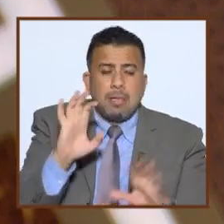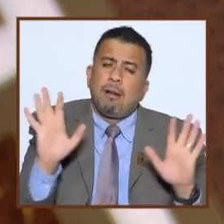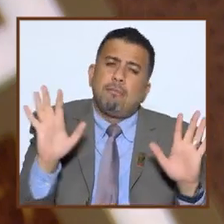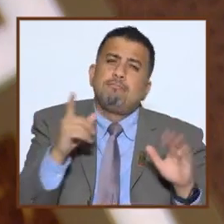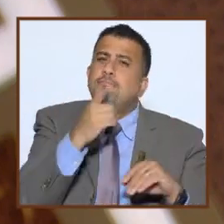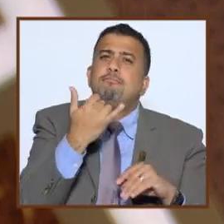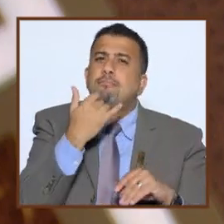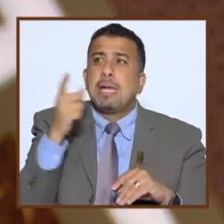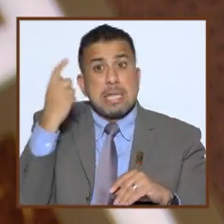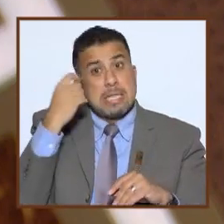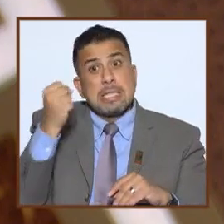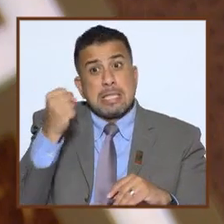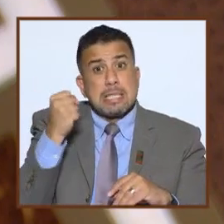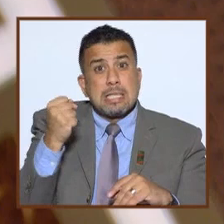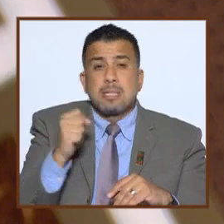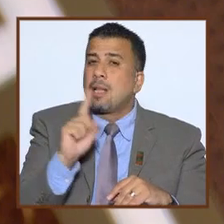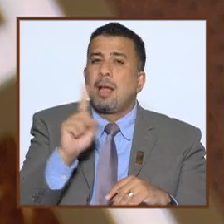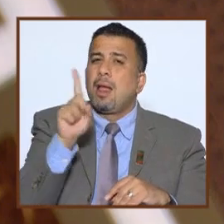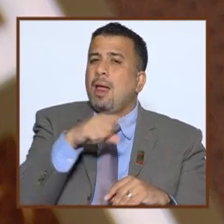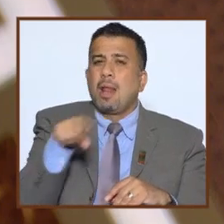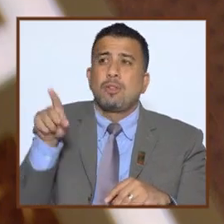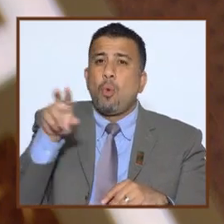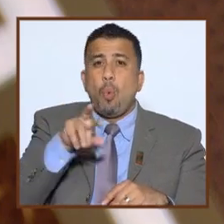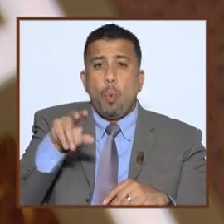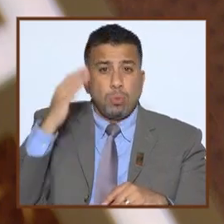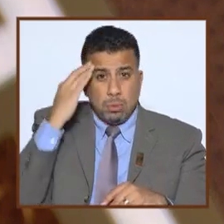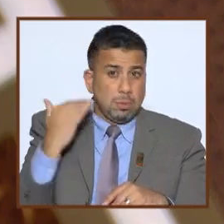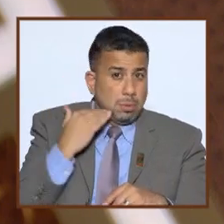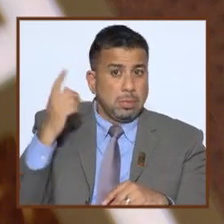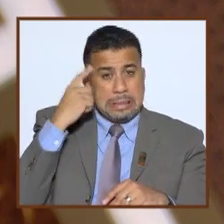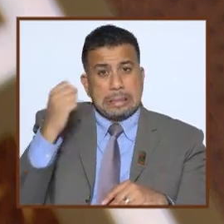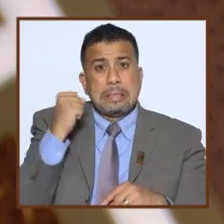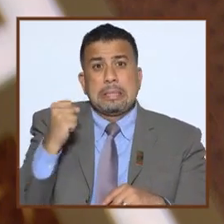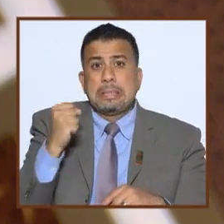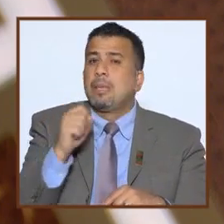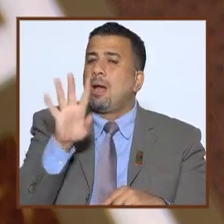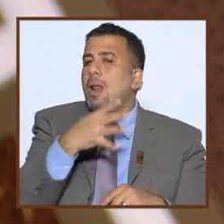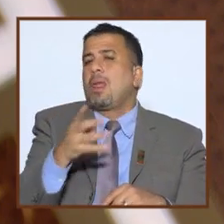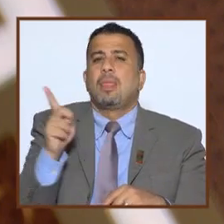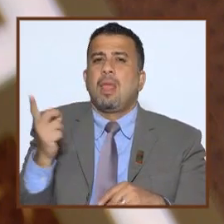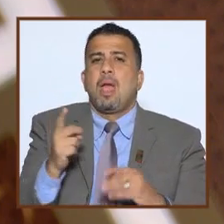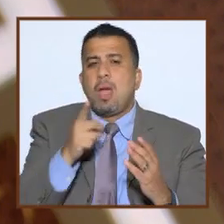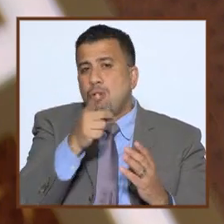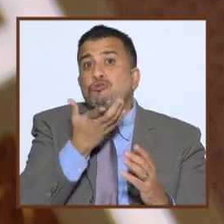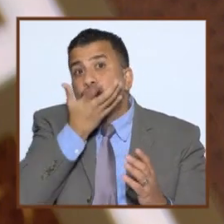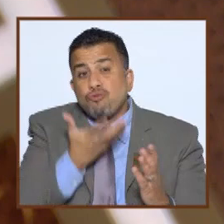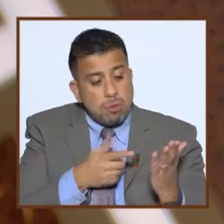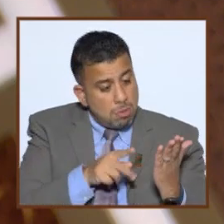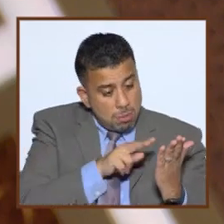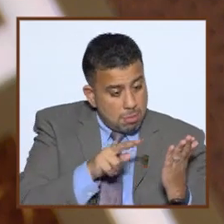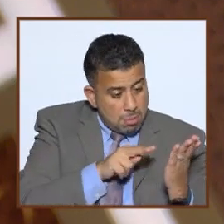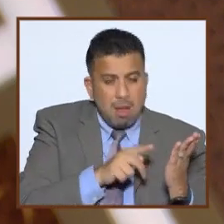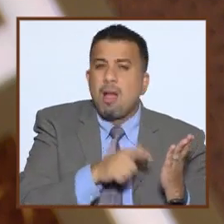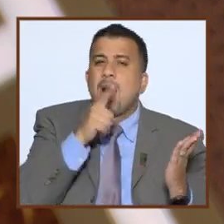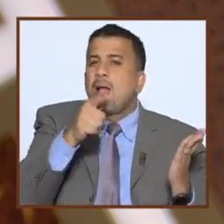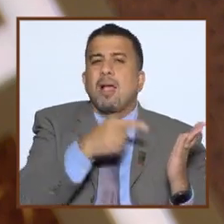عناد اختك هذا غير غير جيد عناد اختي غير جيد ومحاوله يعني ترويج هذا الحديث